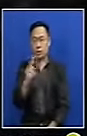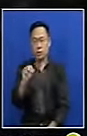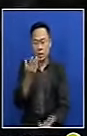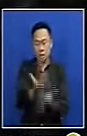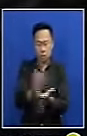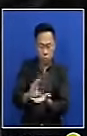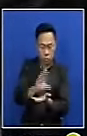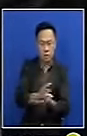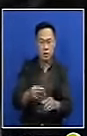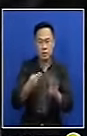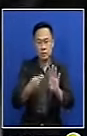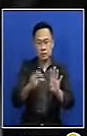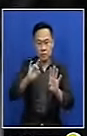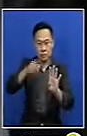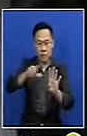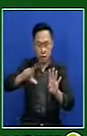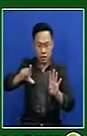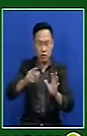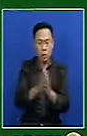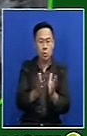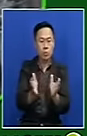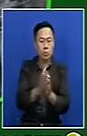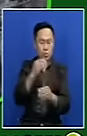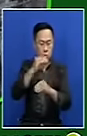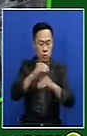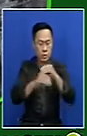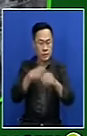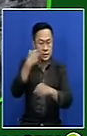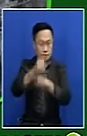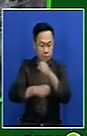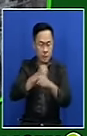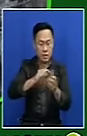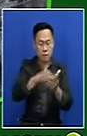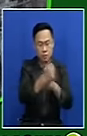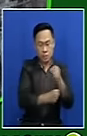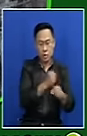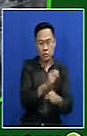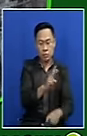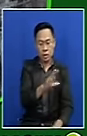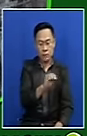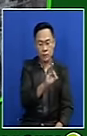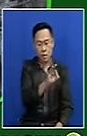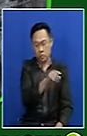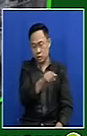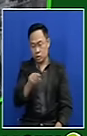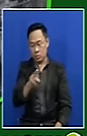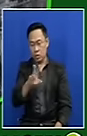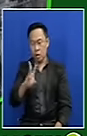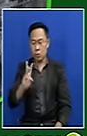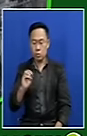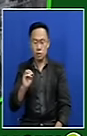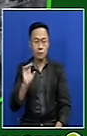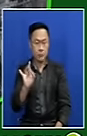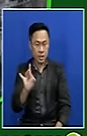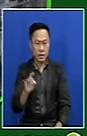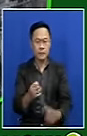เม็ดเงิน 48,000 กว่าล้านบาทครอบคลุม10ปีนะครับเริ่มตั้งแต่ปีนี้ไปจบ 2,568 ครับ ครับสายไฟที่เห็นกัน